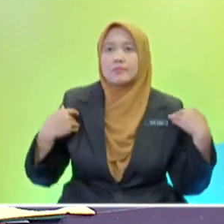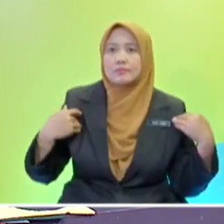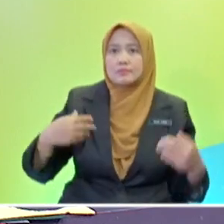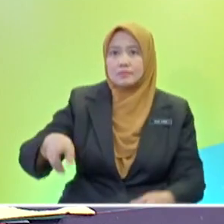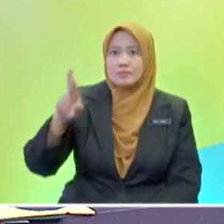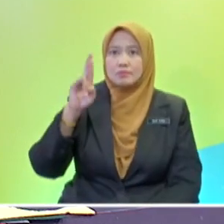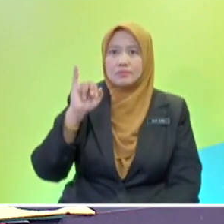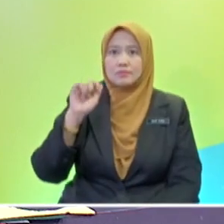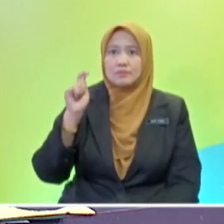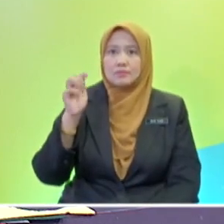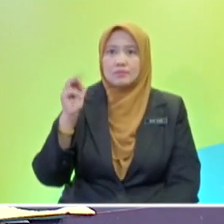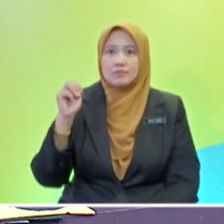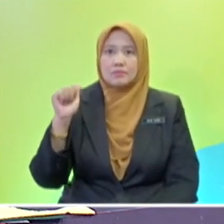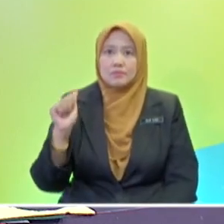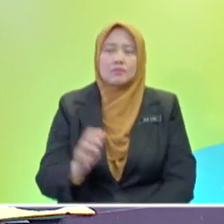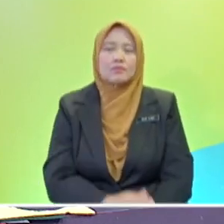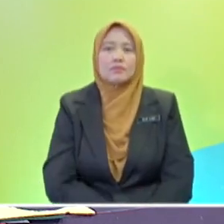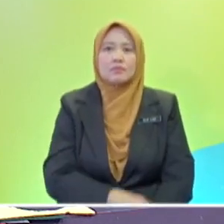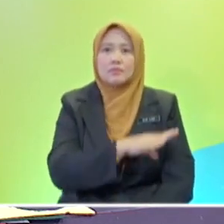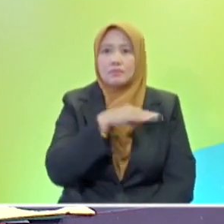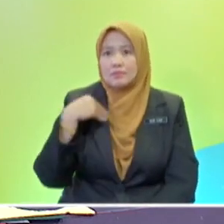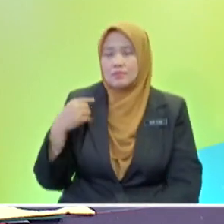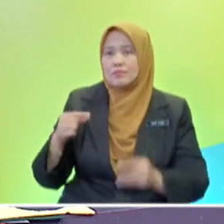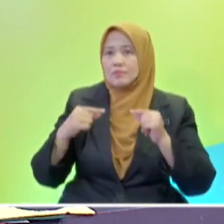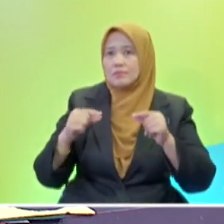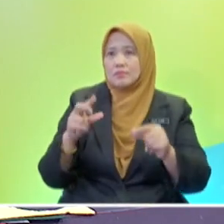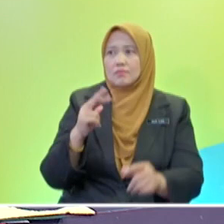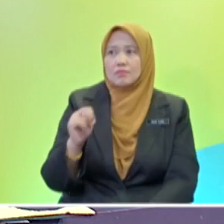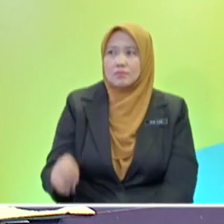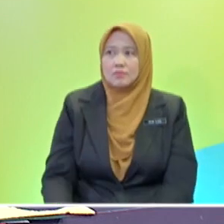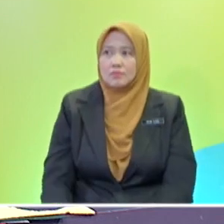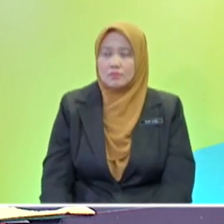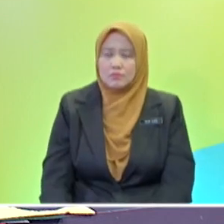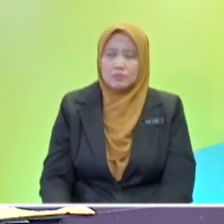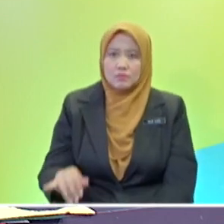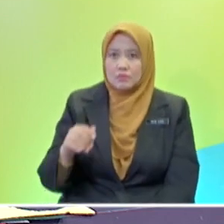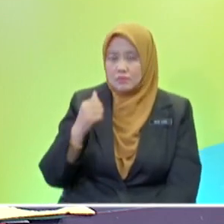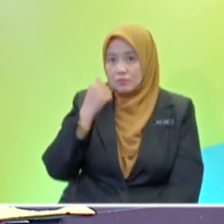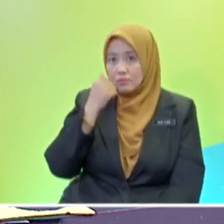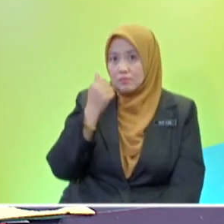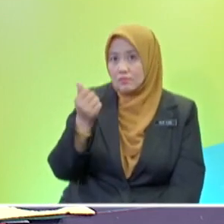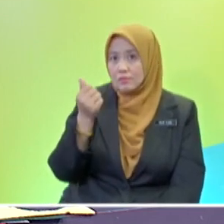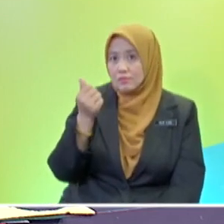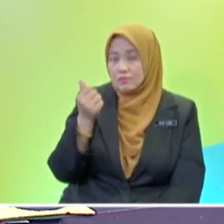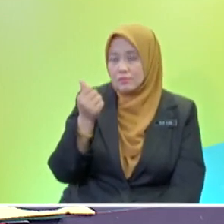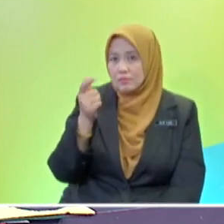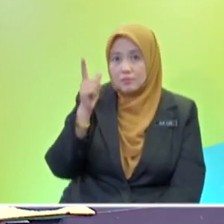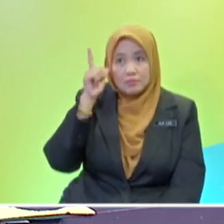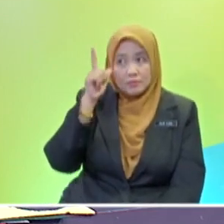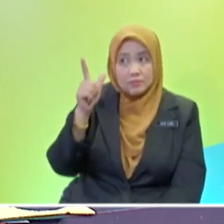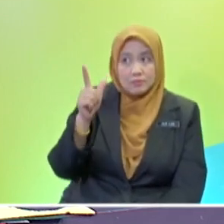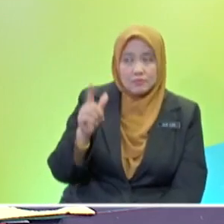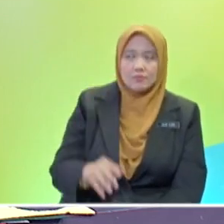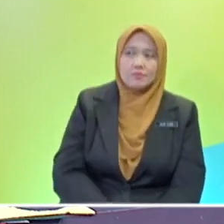digerak-gerak kek Coba tengok dekat sini motif nih seolah-olah nampak seperti ombak nampak ombak